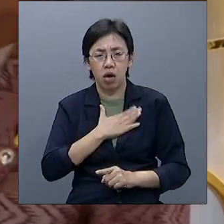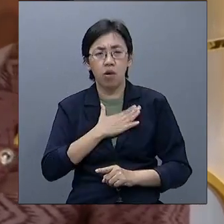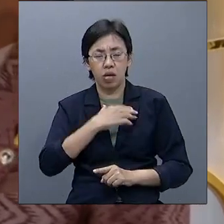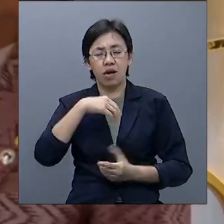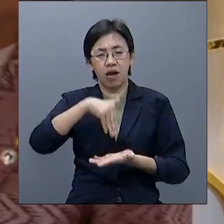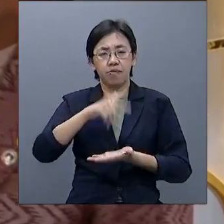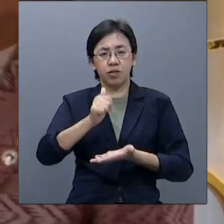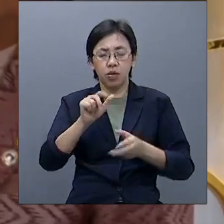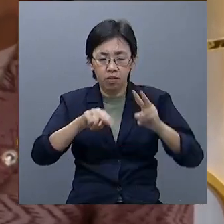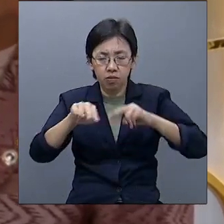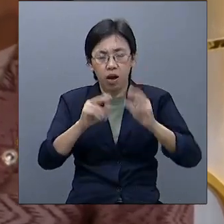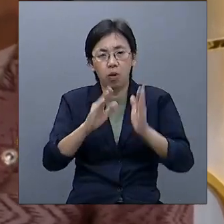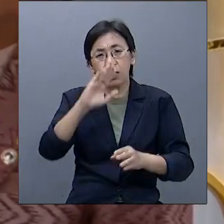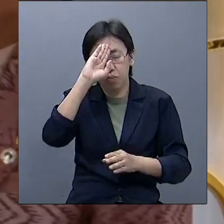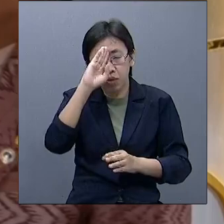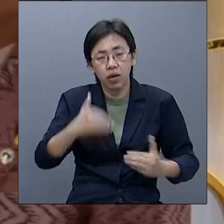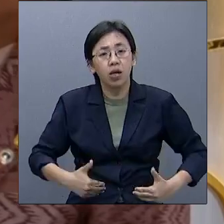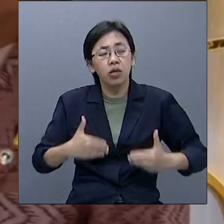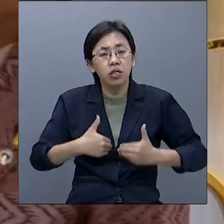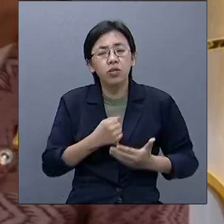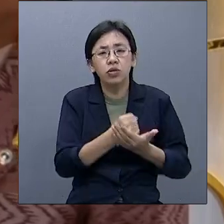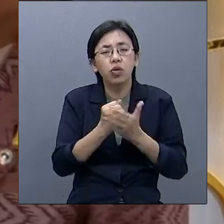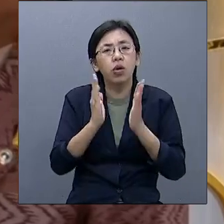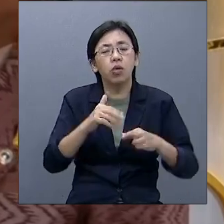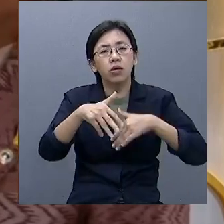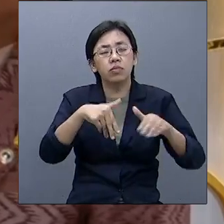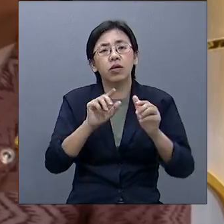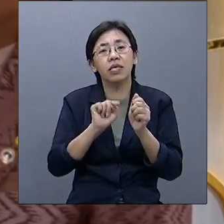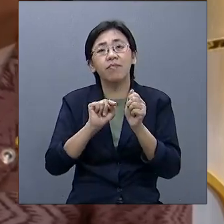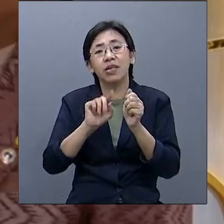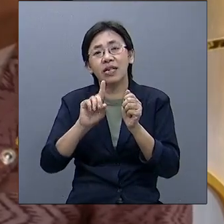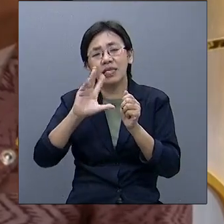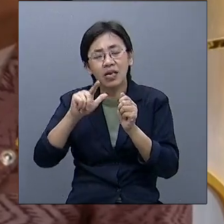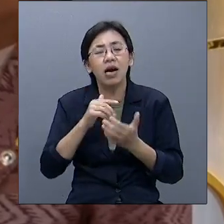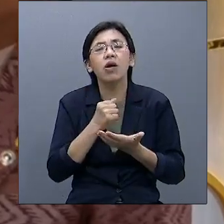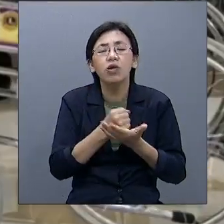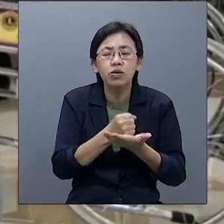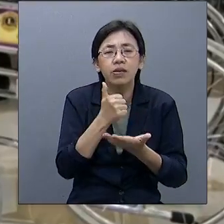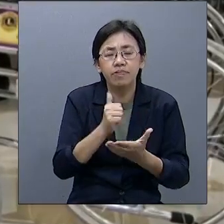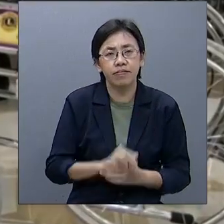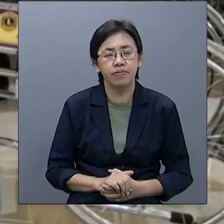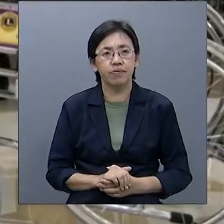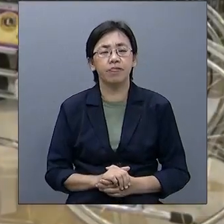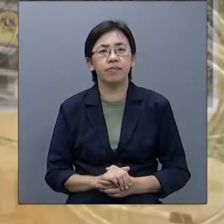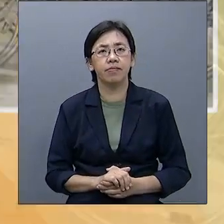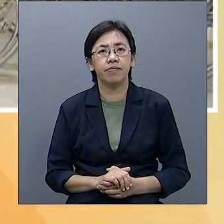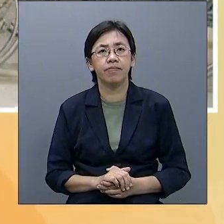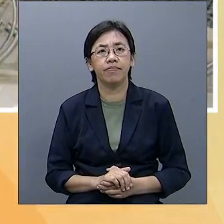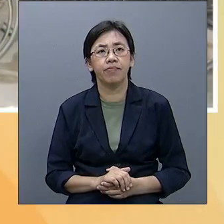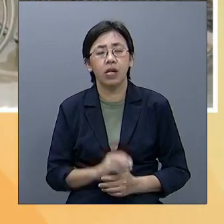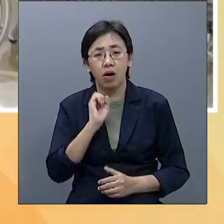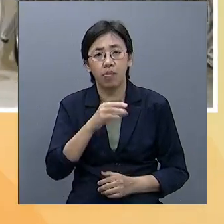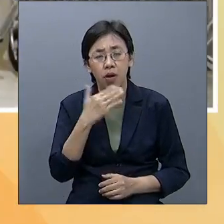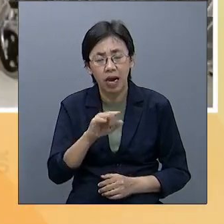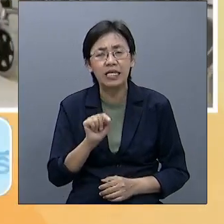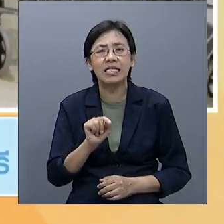ะครับคิดว่าจะช่วยชีวิตของชาวด่านช้างได้นะครับได้มากขึ้นกว่าเดิมเยอะมากเลยนะครับ ซึ่งอย่างที่บอกไปนะคะว่